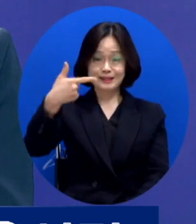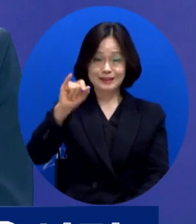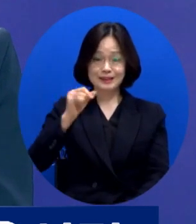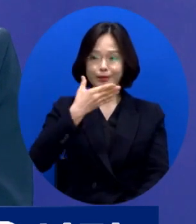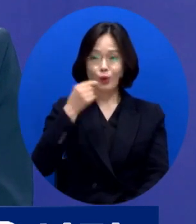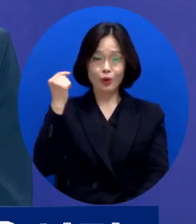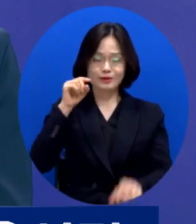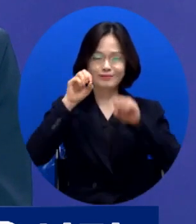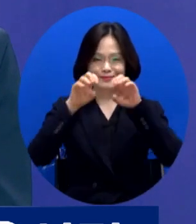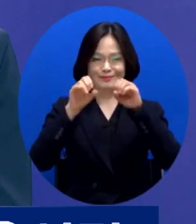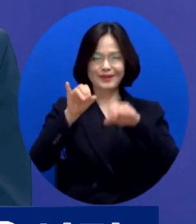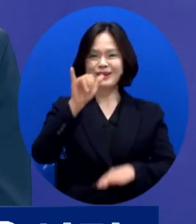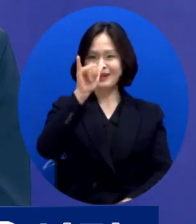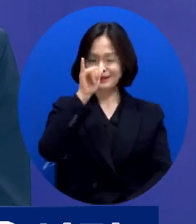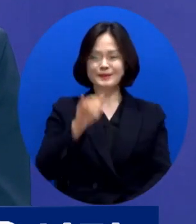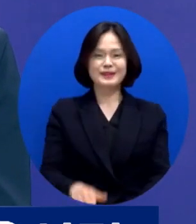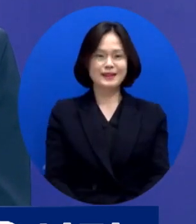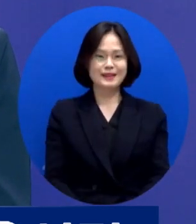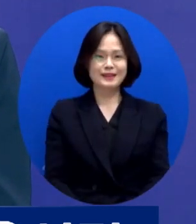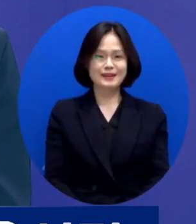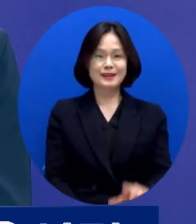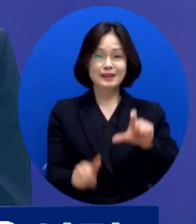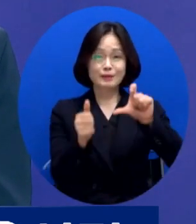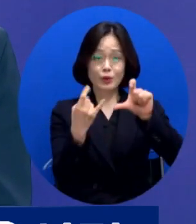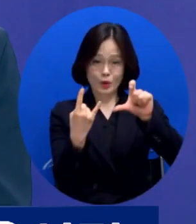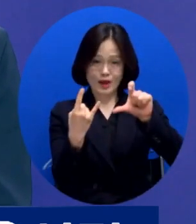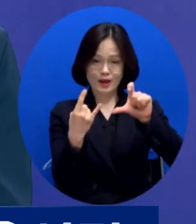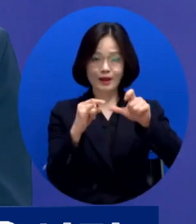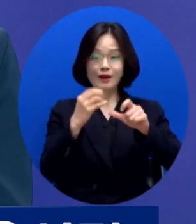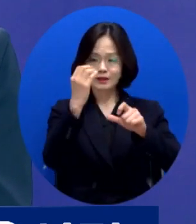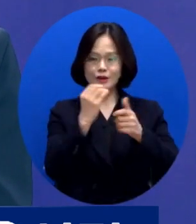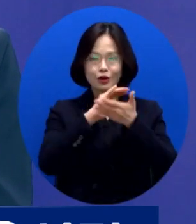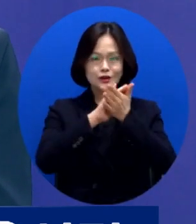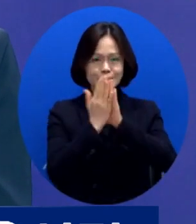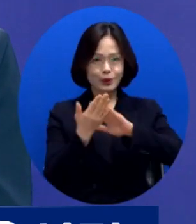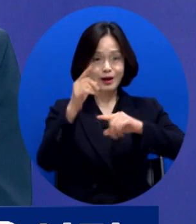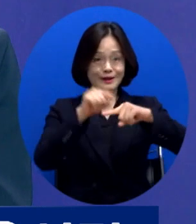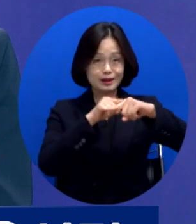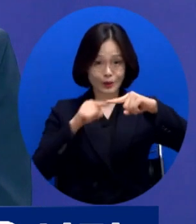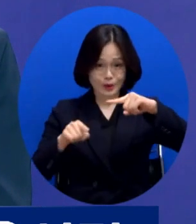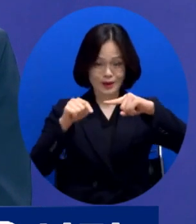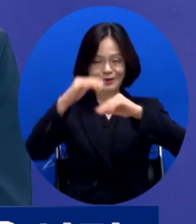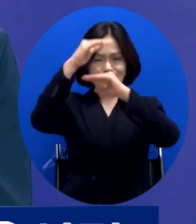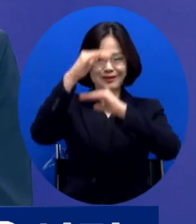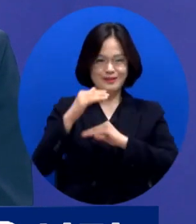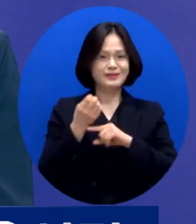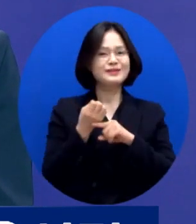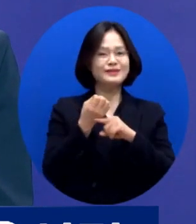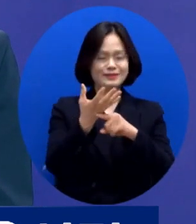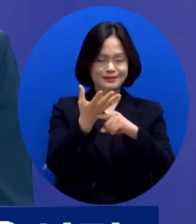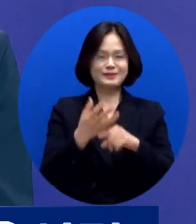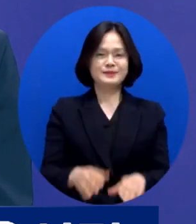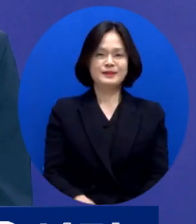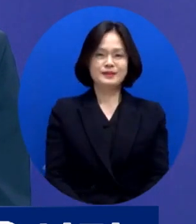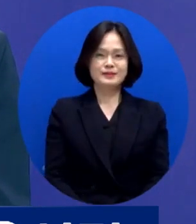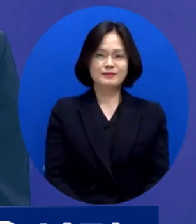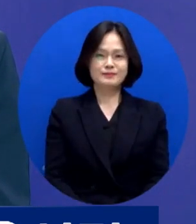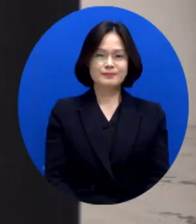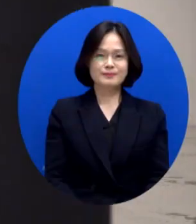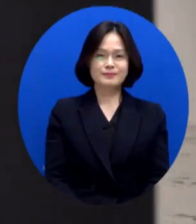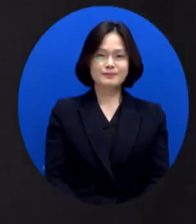시작했습니다. 15회 시드니 성시와 대회와 방방곡곡 복음 심기 캠페인 소식을 황세준 통신원이 전해드립니다.